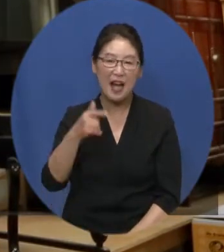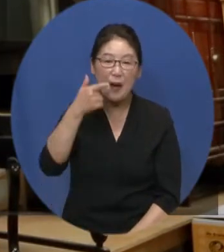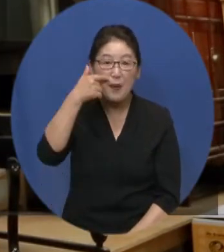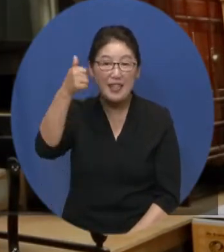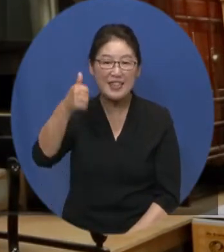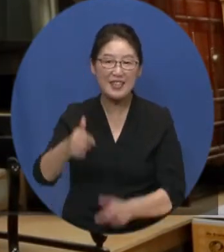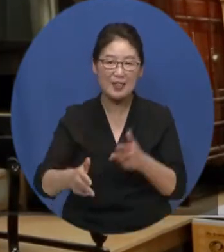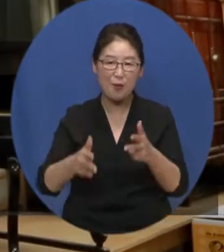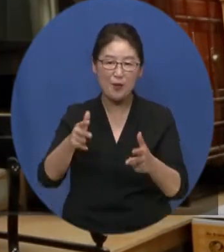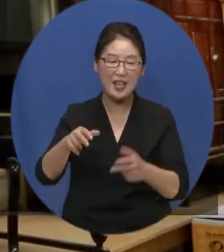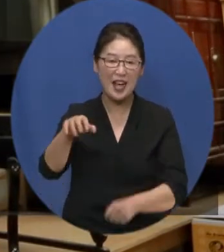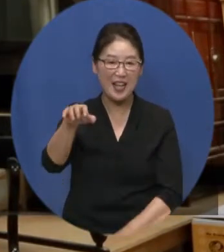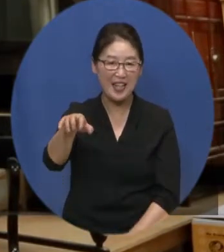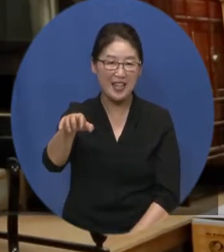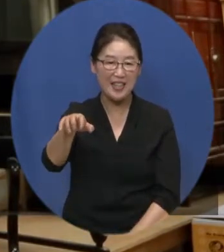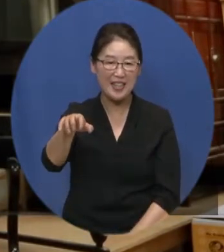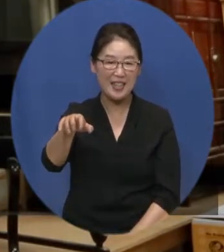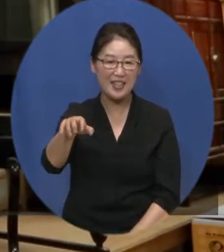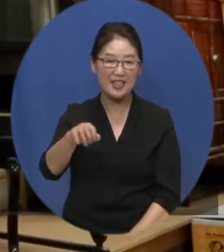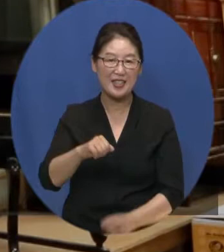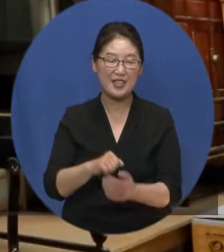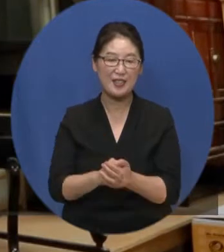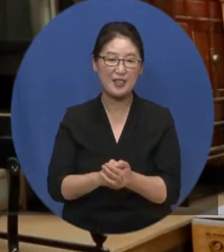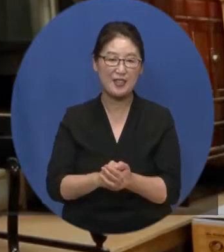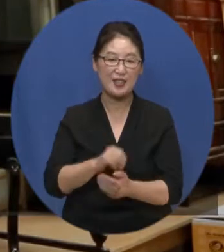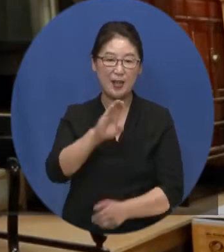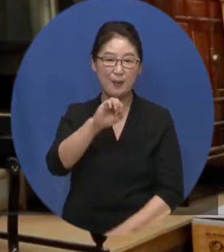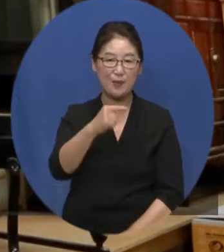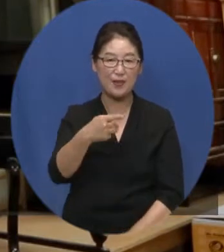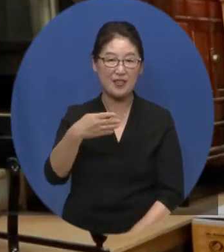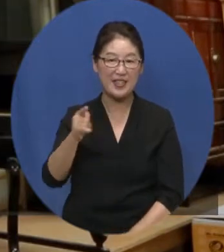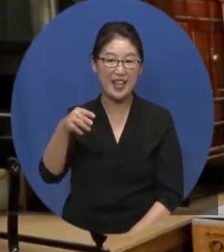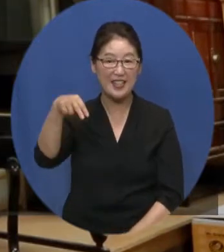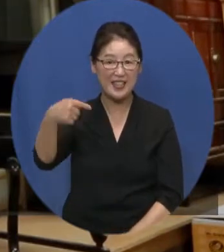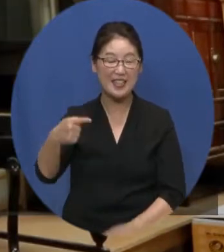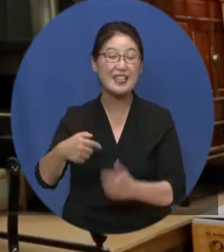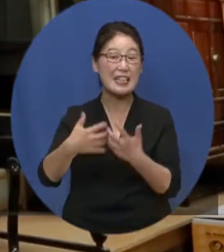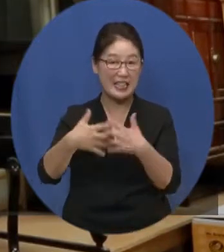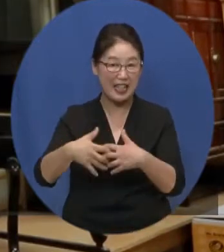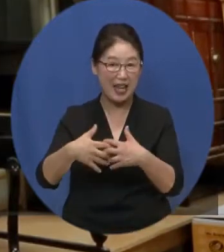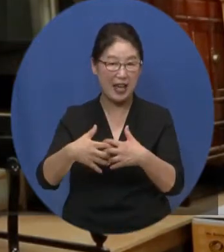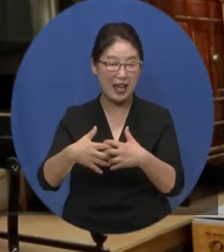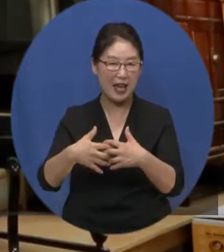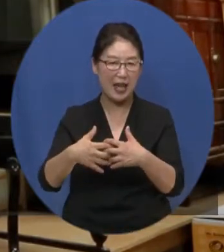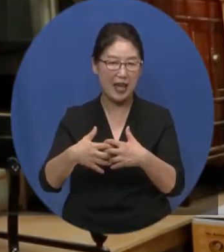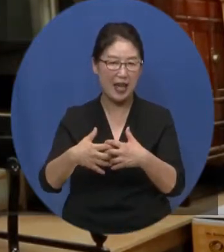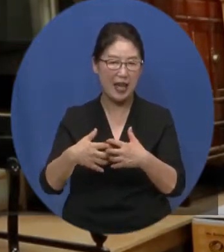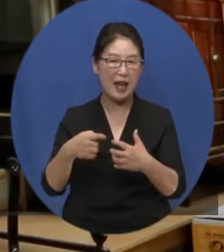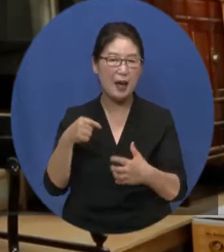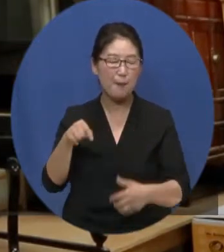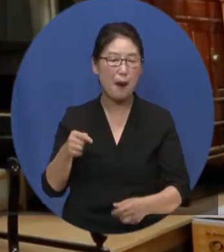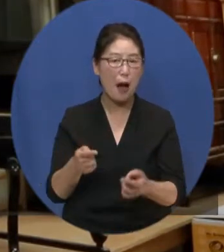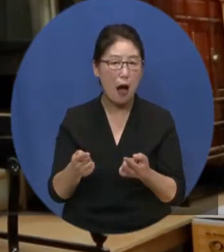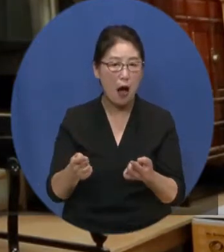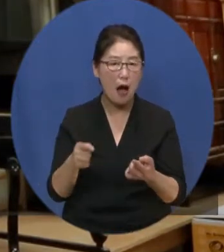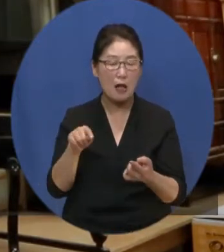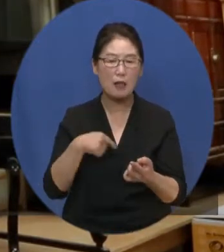공정에서 이제 프레스 라는 기대반 지다가 이제 손 같이 면서